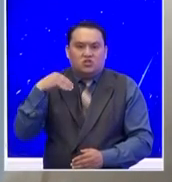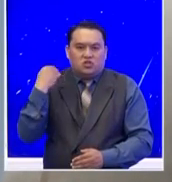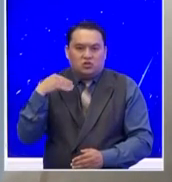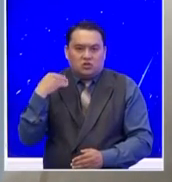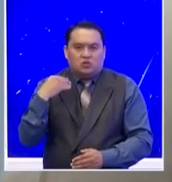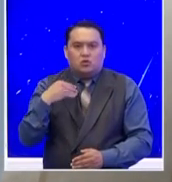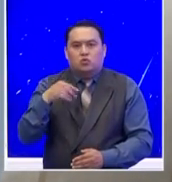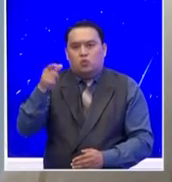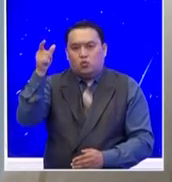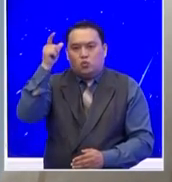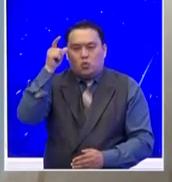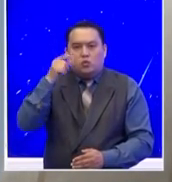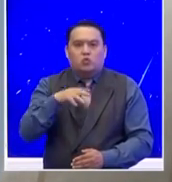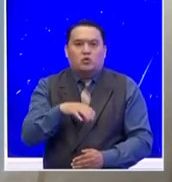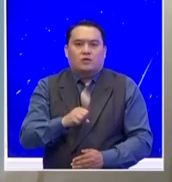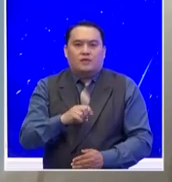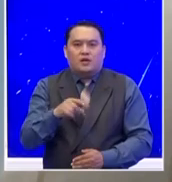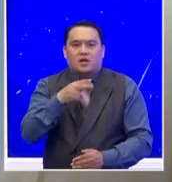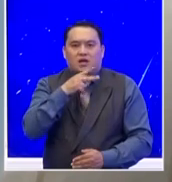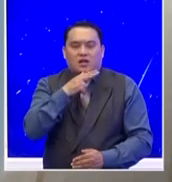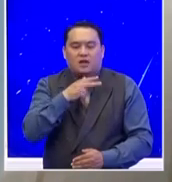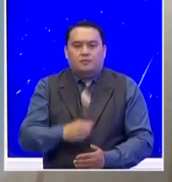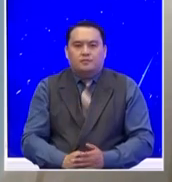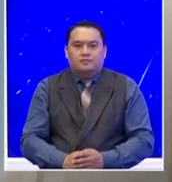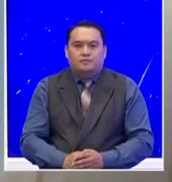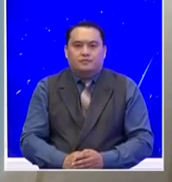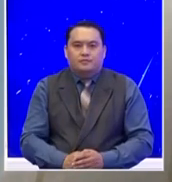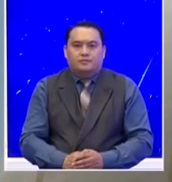Таджикистан, Тонга, Туркменистан, Тувалу, Вануату и Северная Корея.